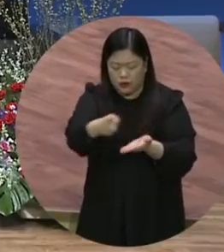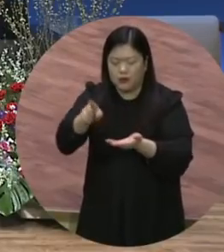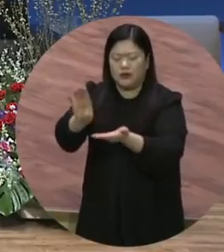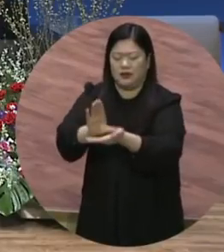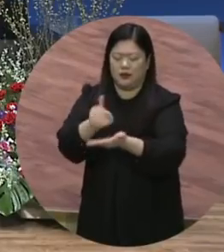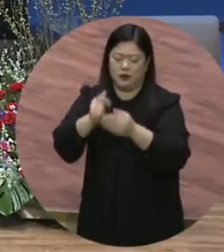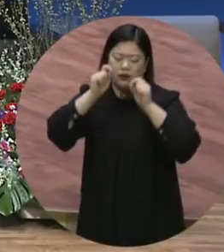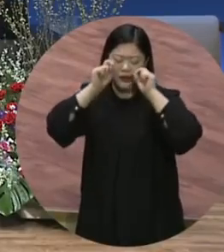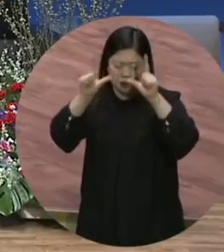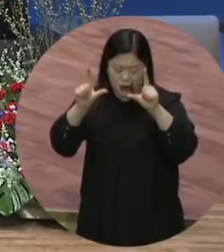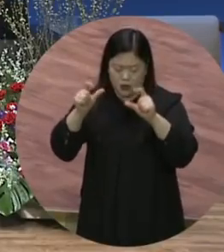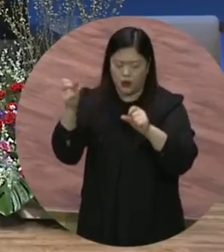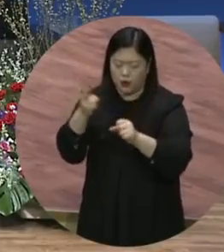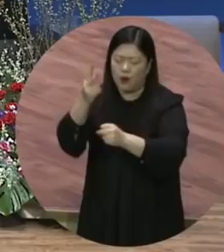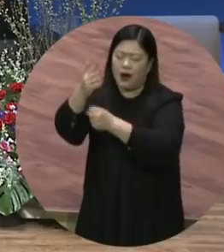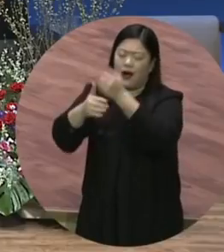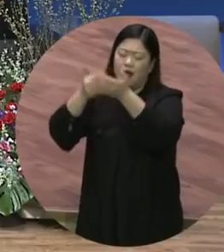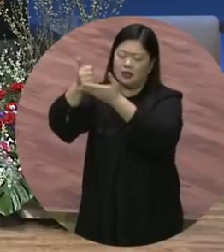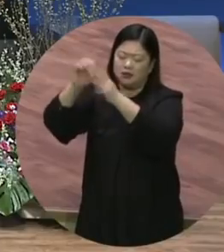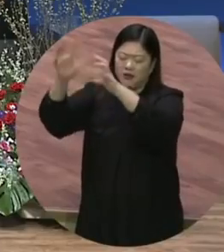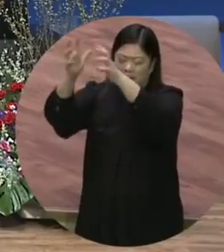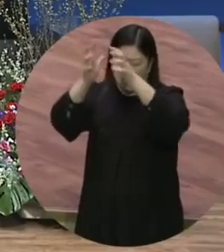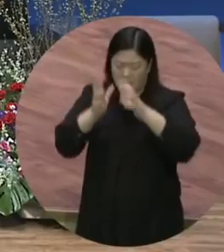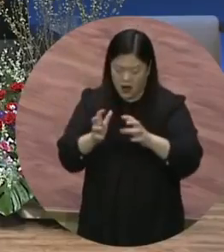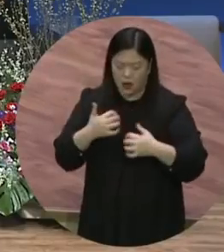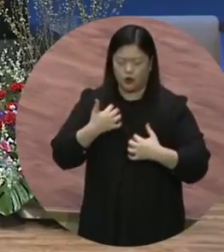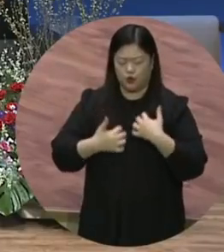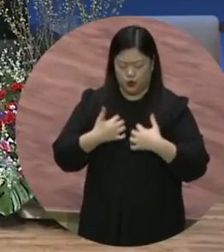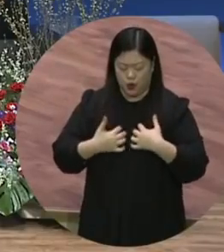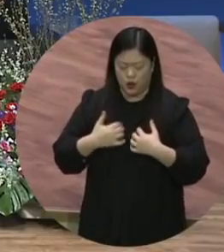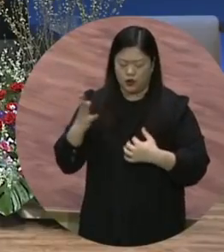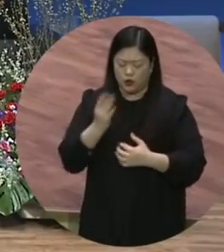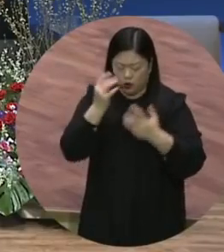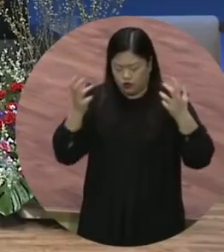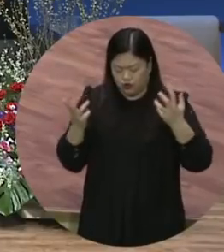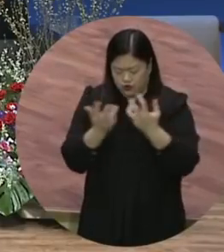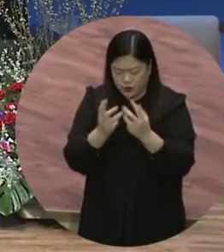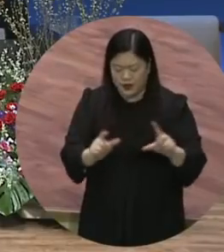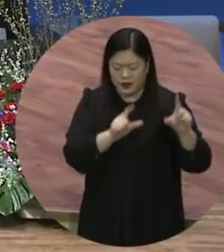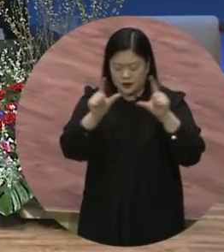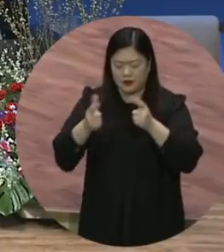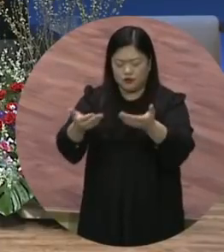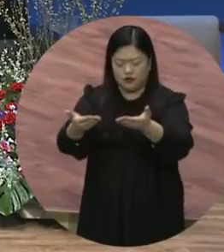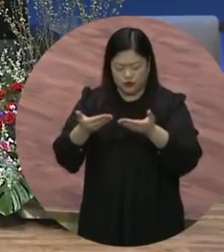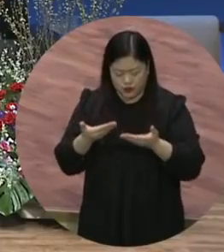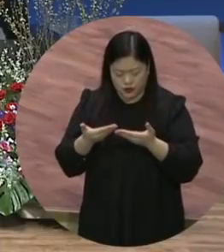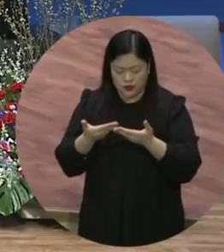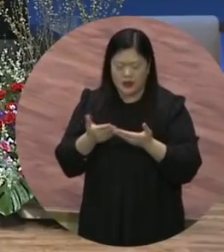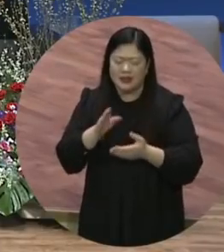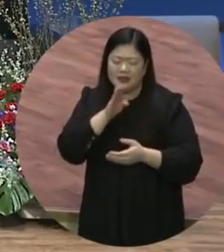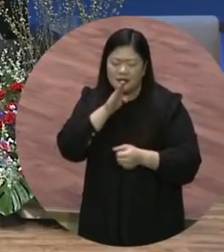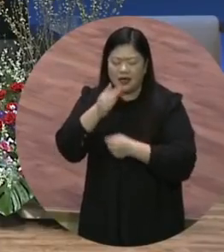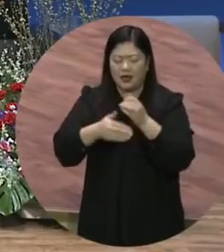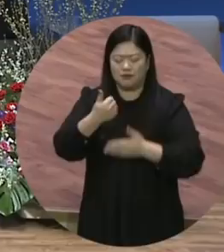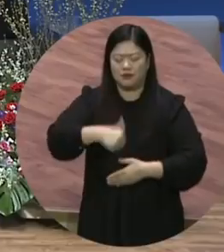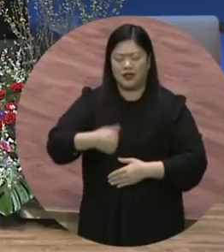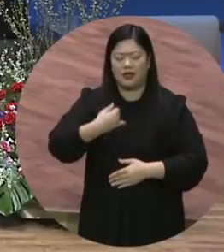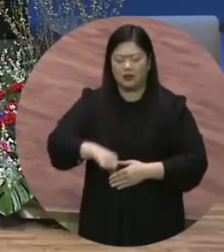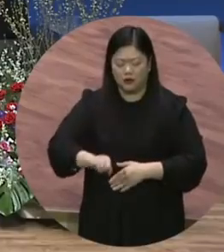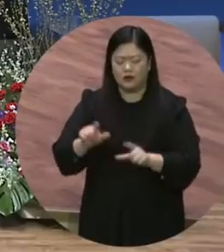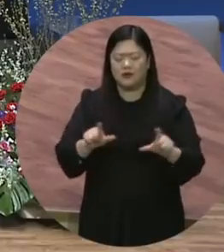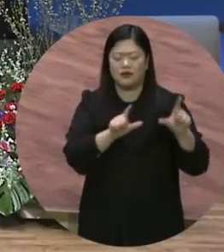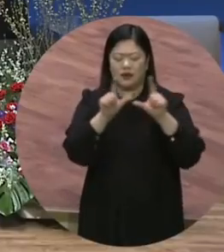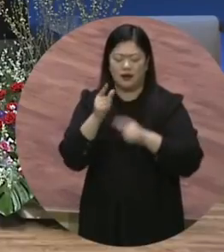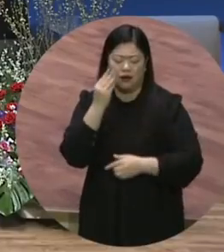하시며 성령 충만의 역사가 날마다 일어나게 하시고 하나님과 동행하는 자의 참된 축복을 누리게 하심을 감사드립니다.